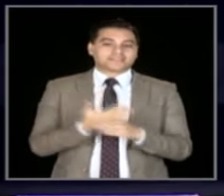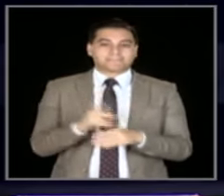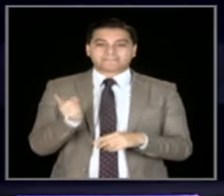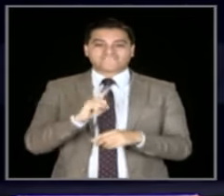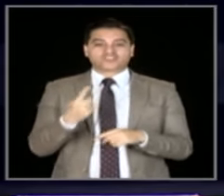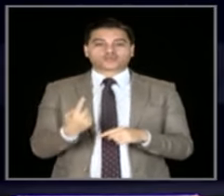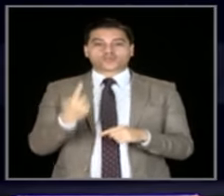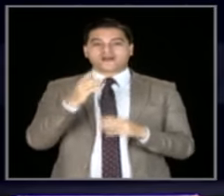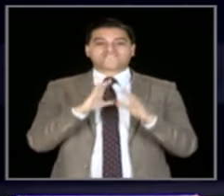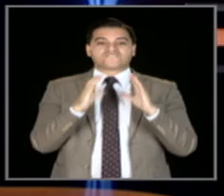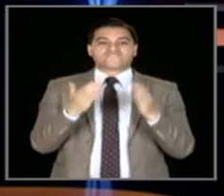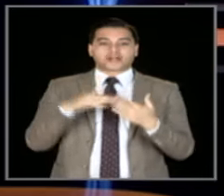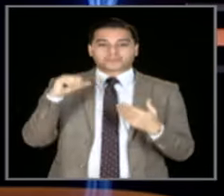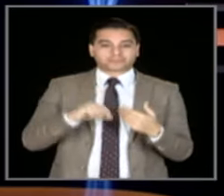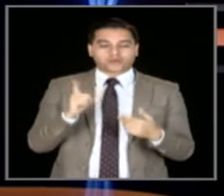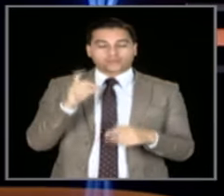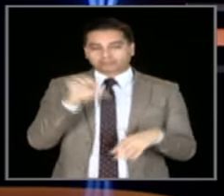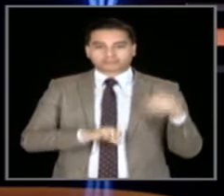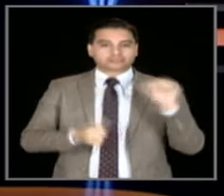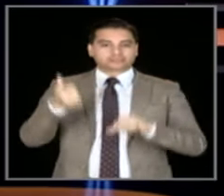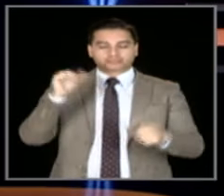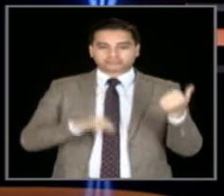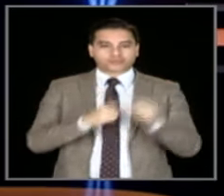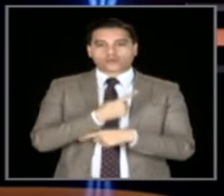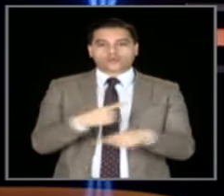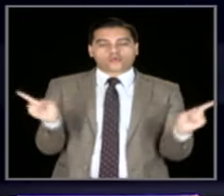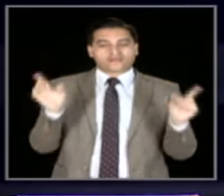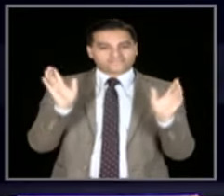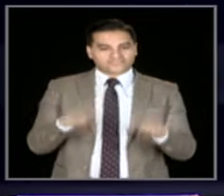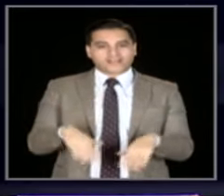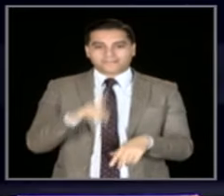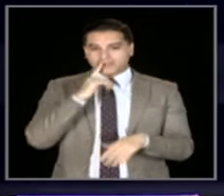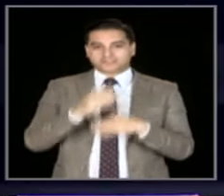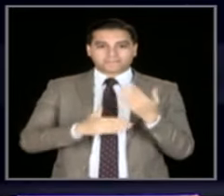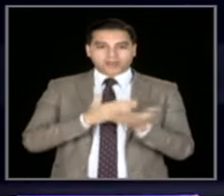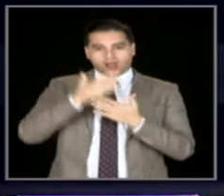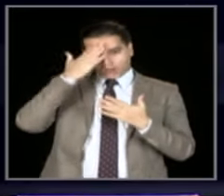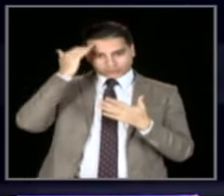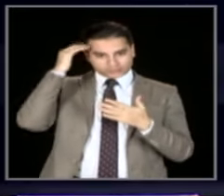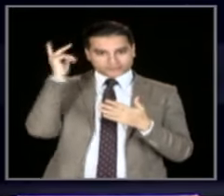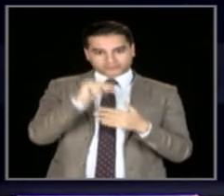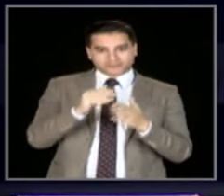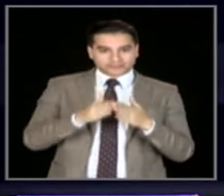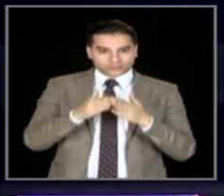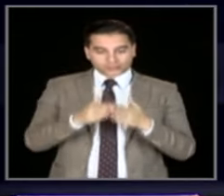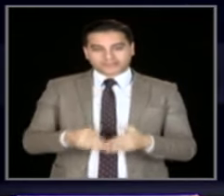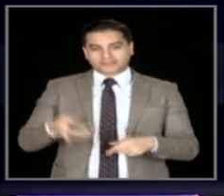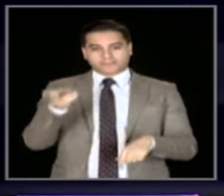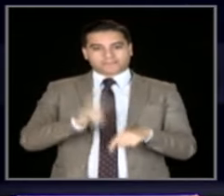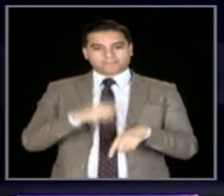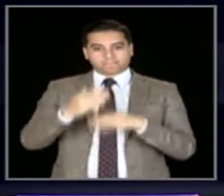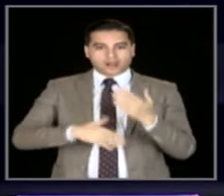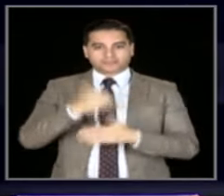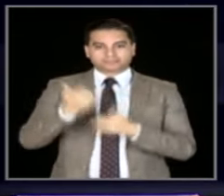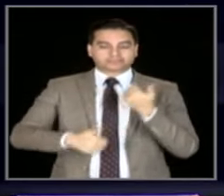مفيش ولا فريق ما تهزمش، كله تهزم. وطبعا بعد ما أسيوط كسبت جامعة السويس بقى